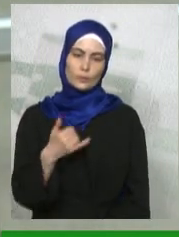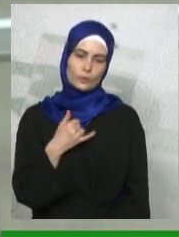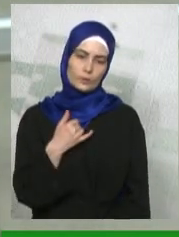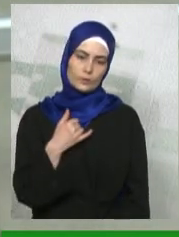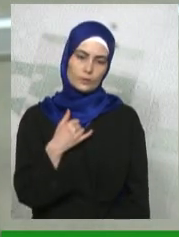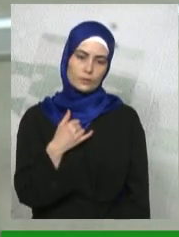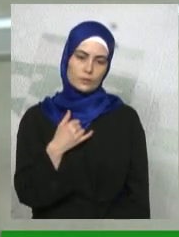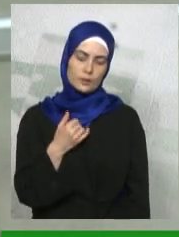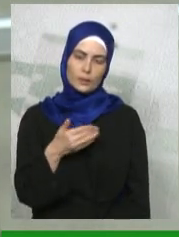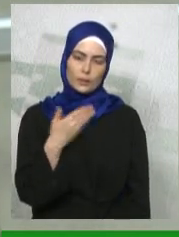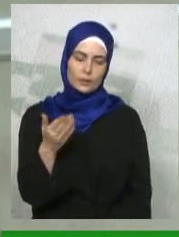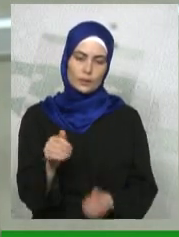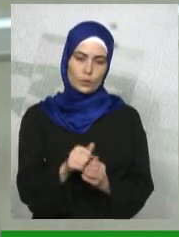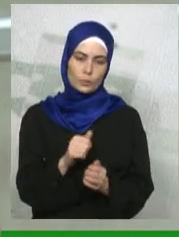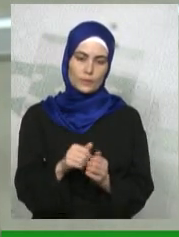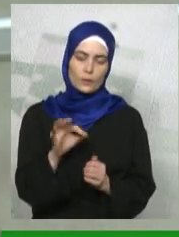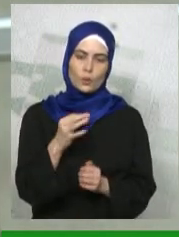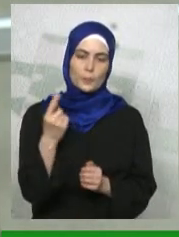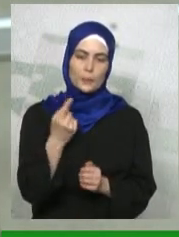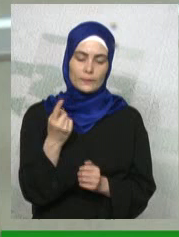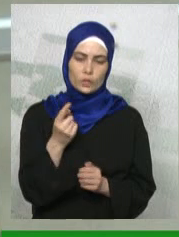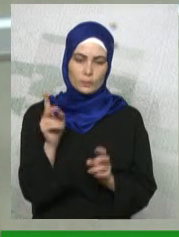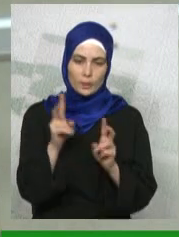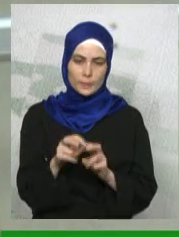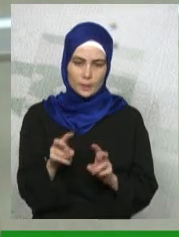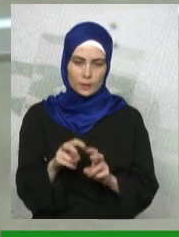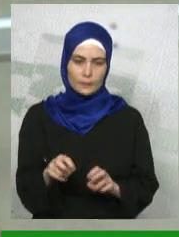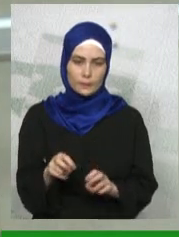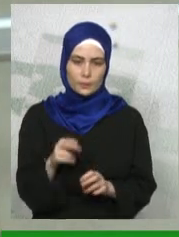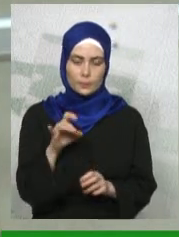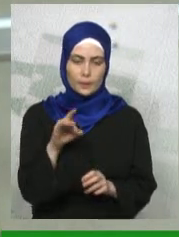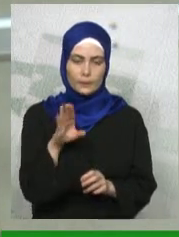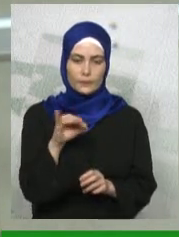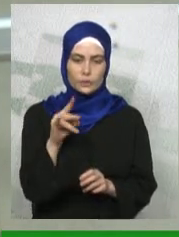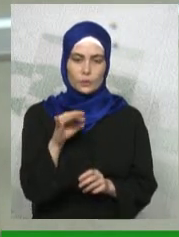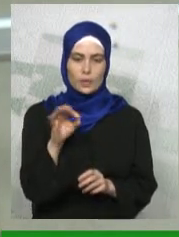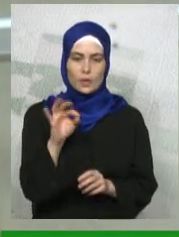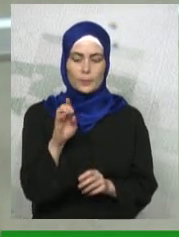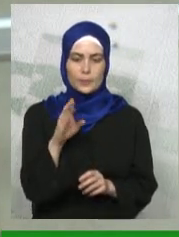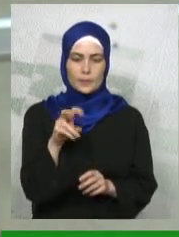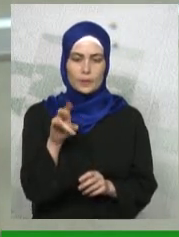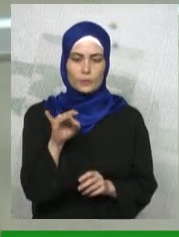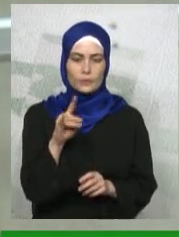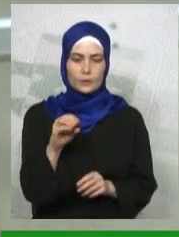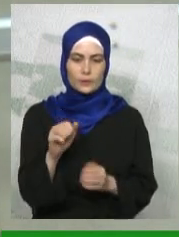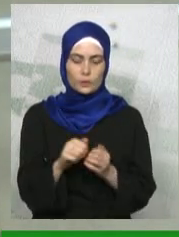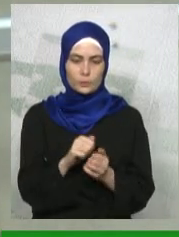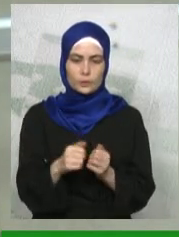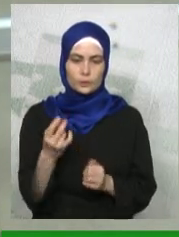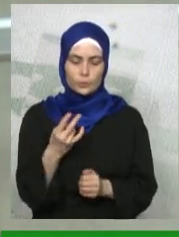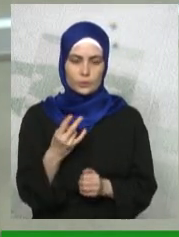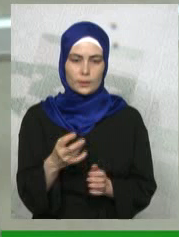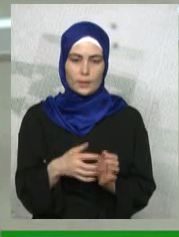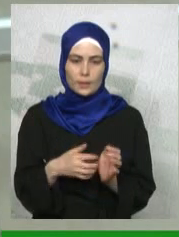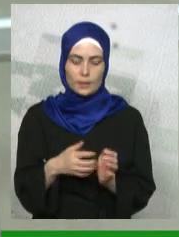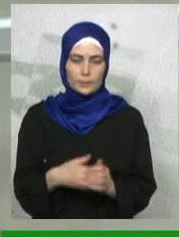о первичном обследовании, то есть согласно, есть определенный нормативный документ, согласно этому нормативному документу, вы необходимы, то есть